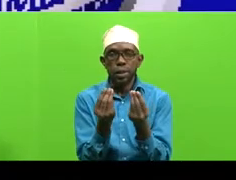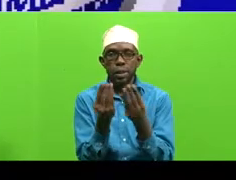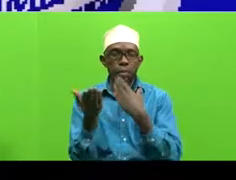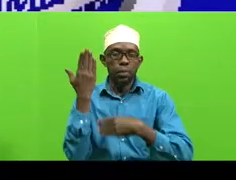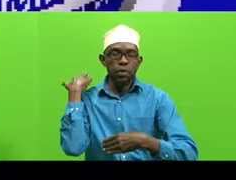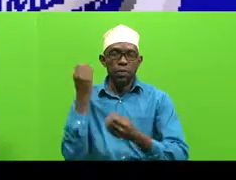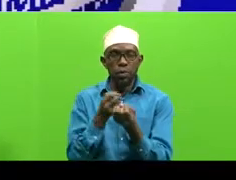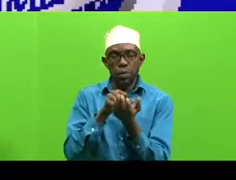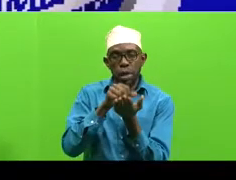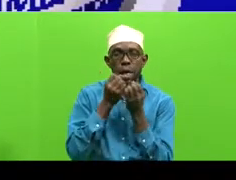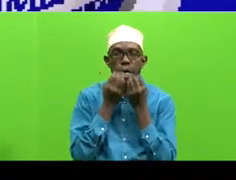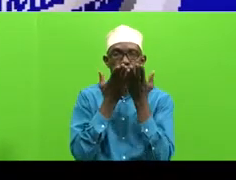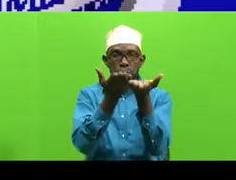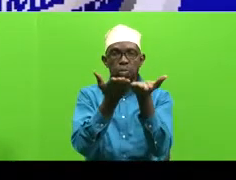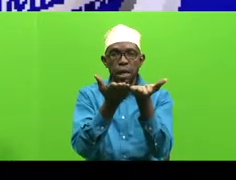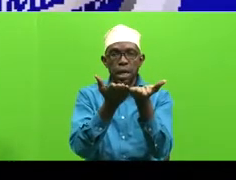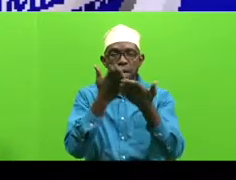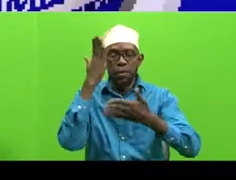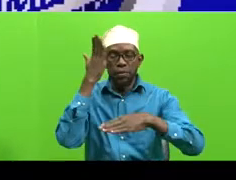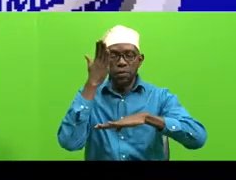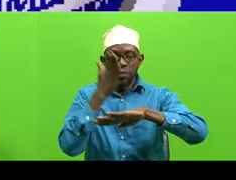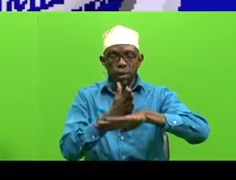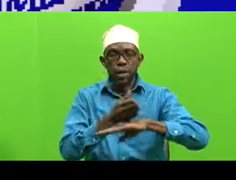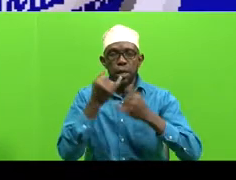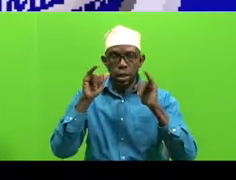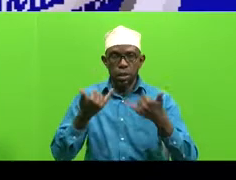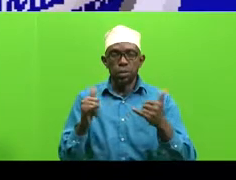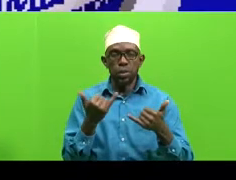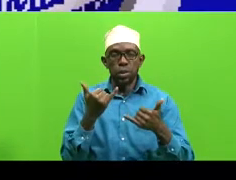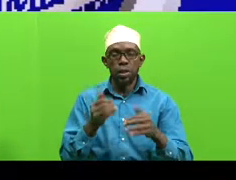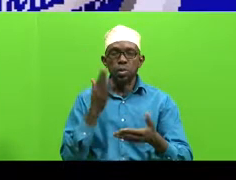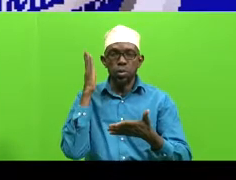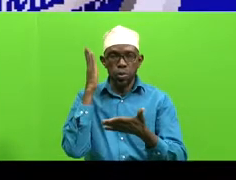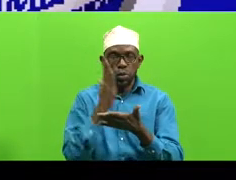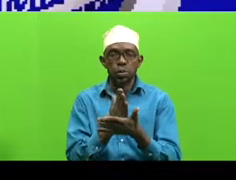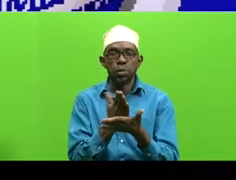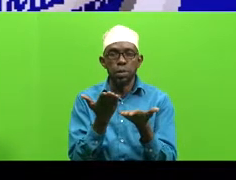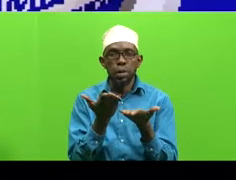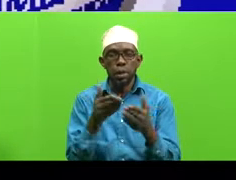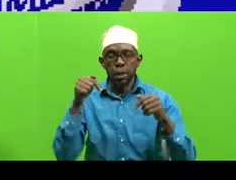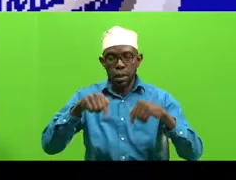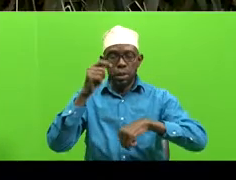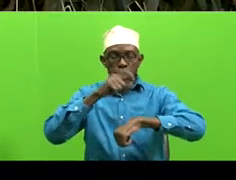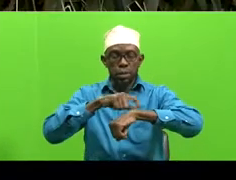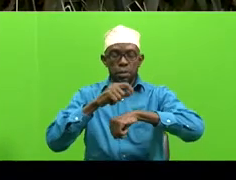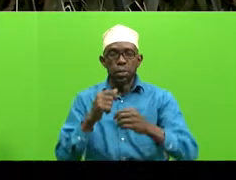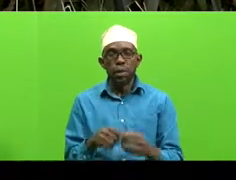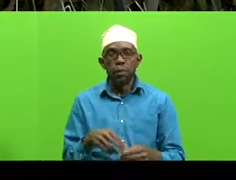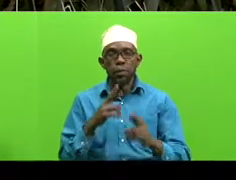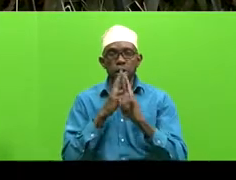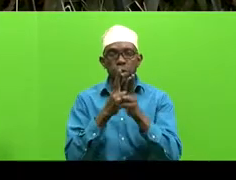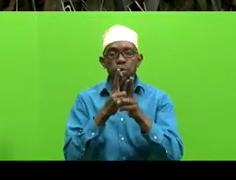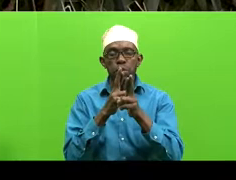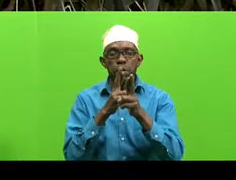to spread misinformation, and fake news has become a real issue in recent times. Habari za